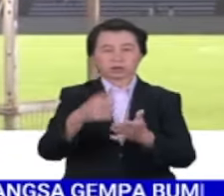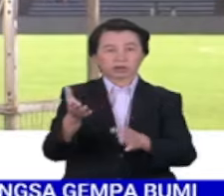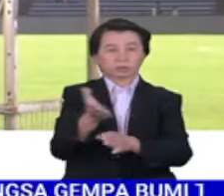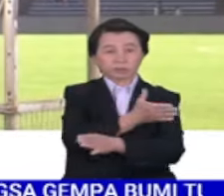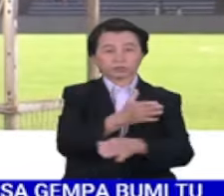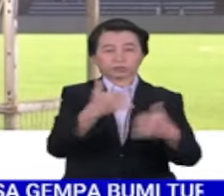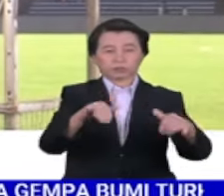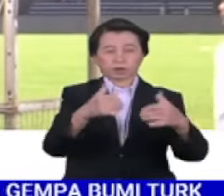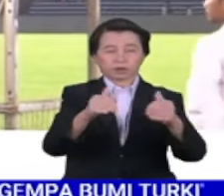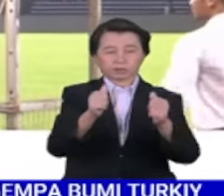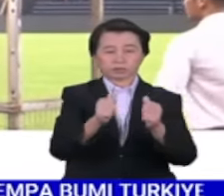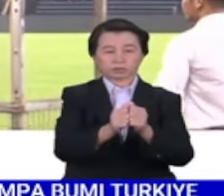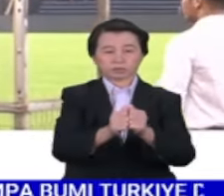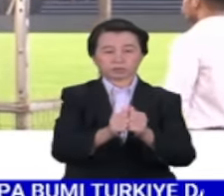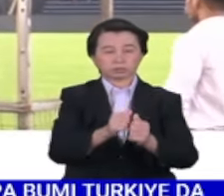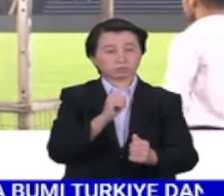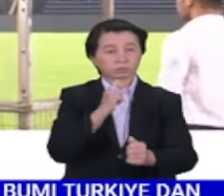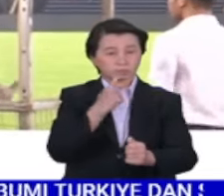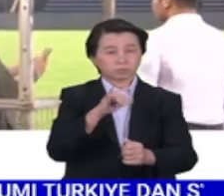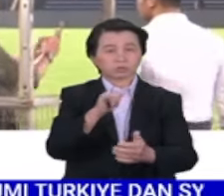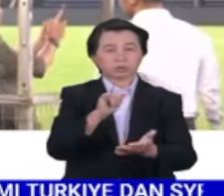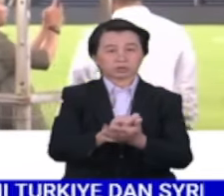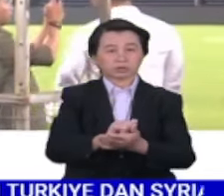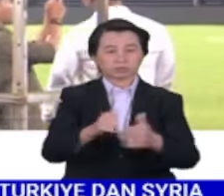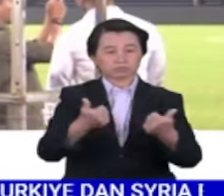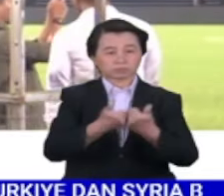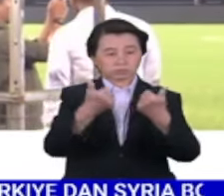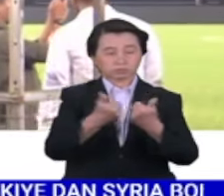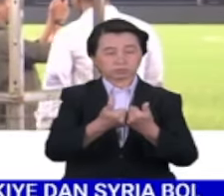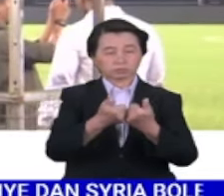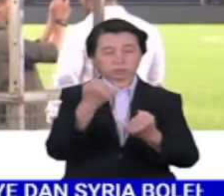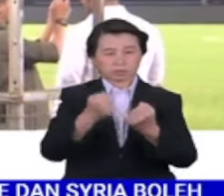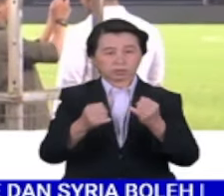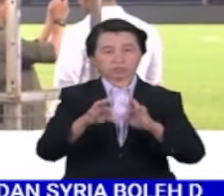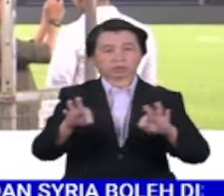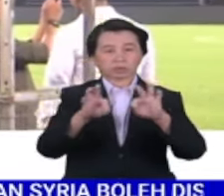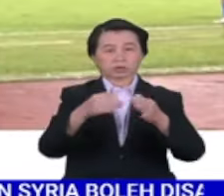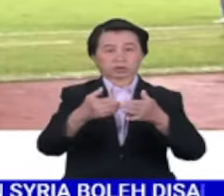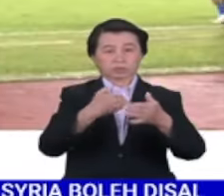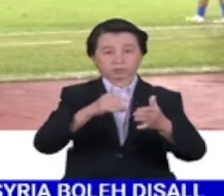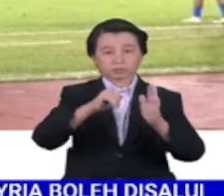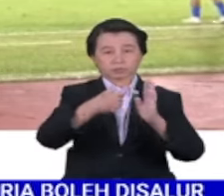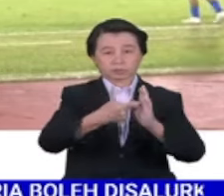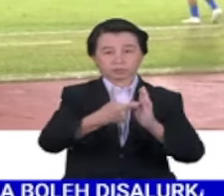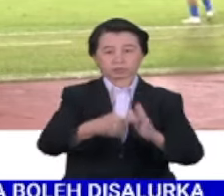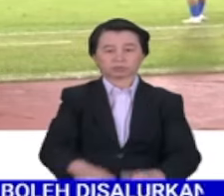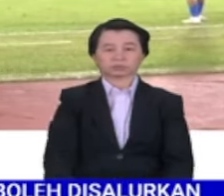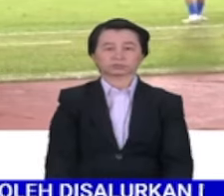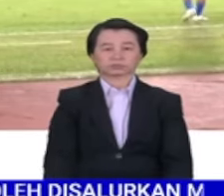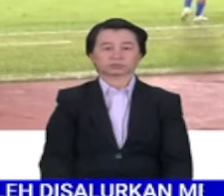kita bermain dengan tim ini Jadi ini merupakan planet terakhir yang paling berusaha sebelum kita bermulation